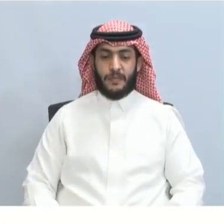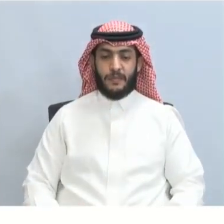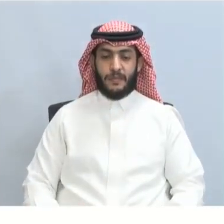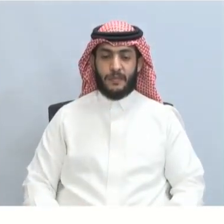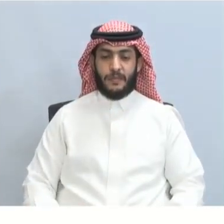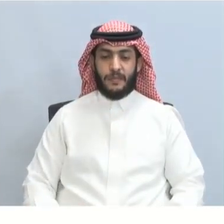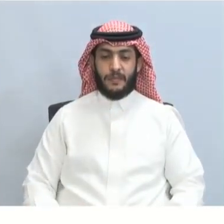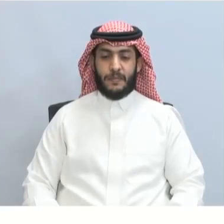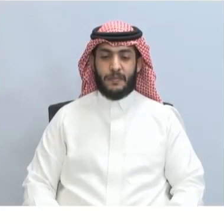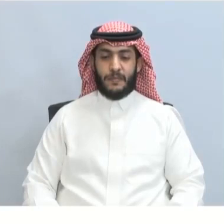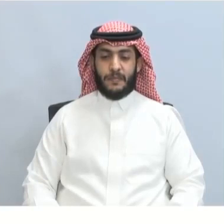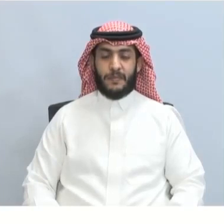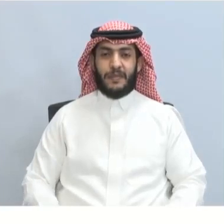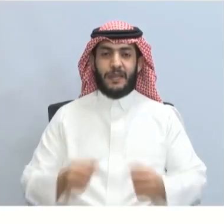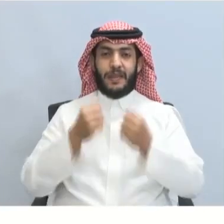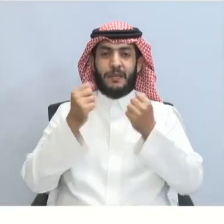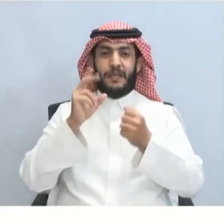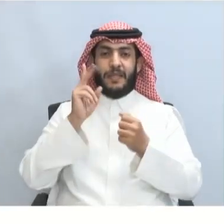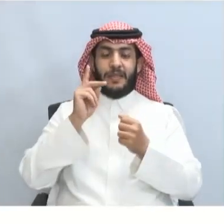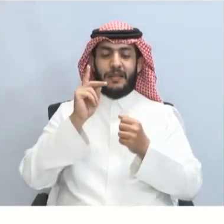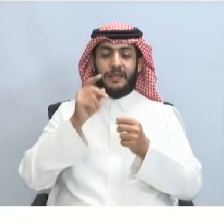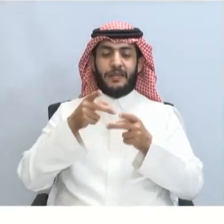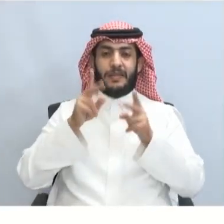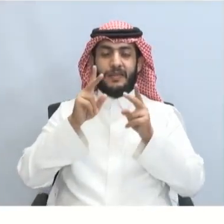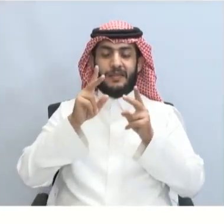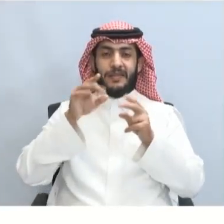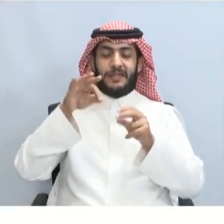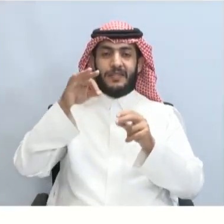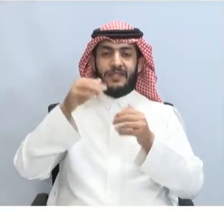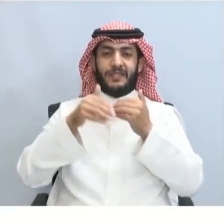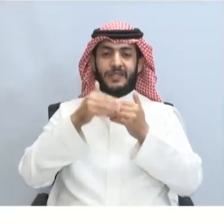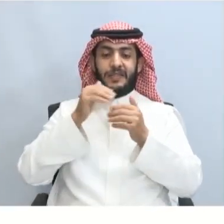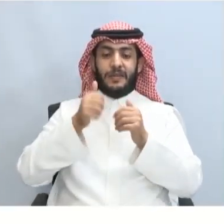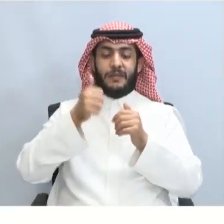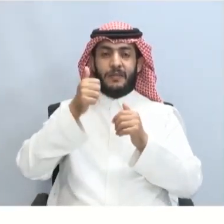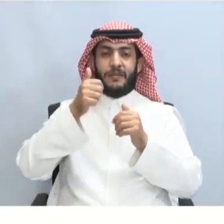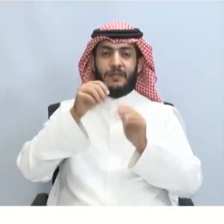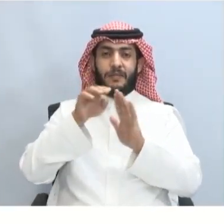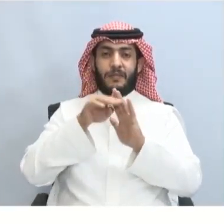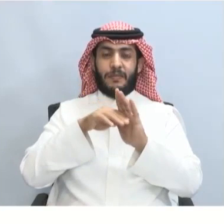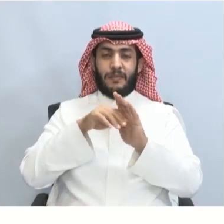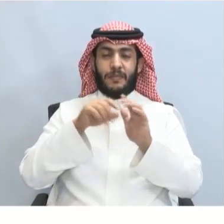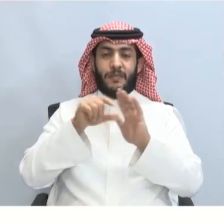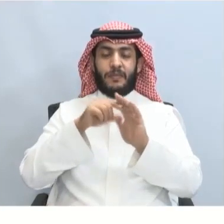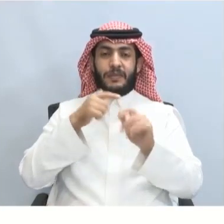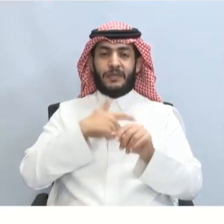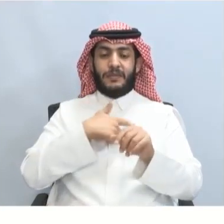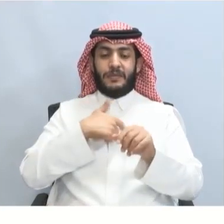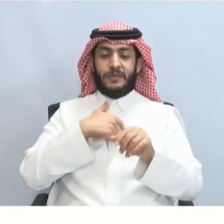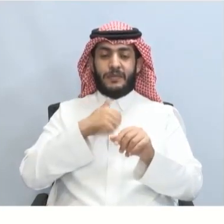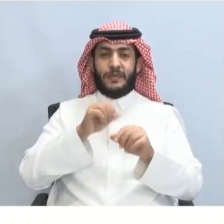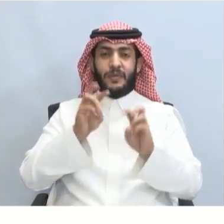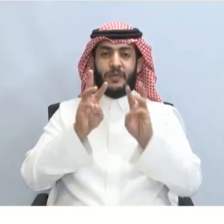للوسم التدريب الثاني انشئ صفحه جديده تحتوي على ما يلي عنوان باسم صفحتي